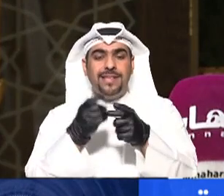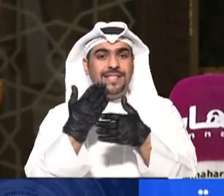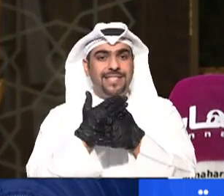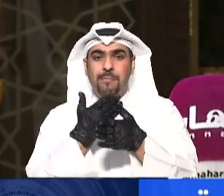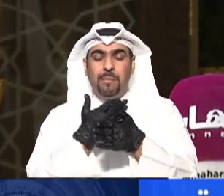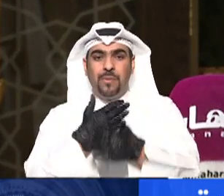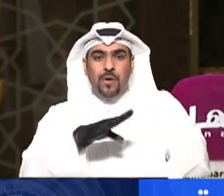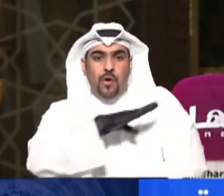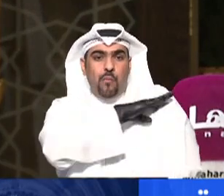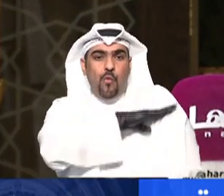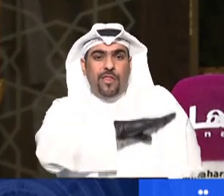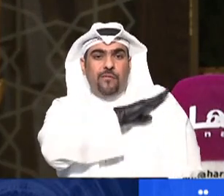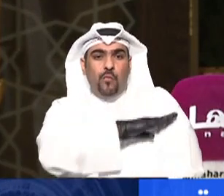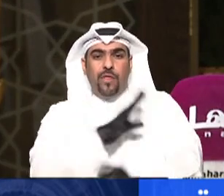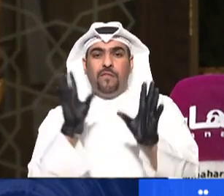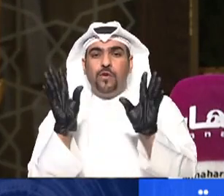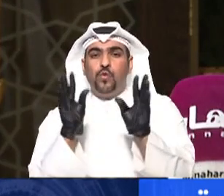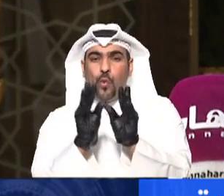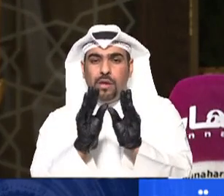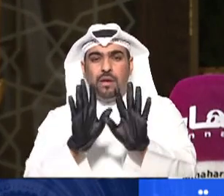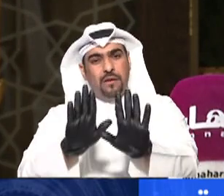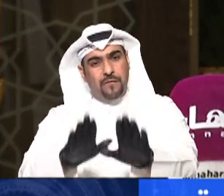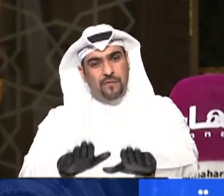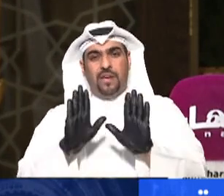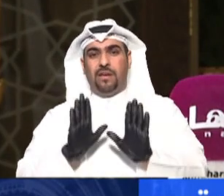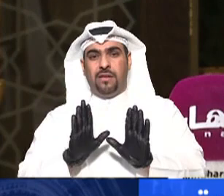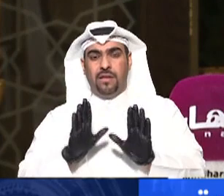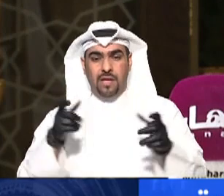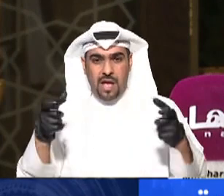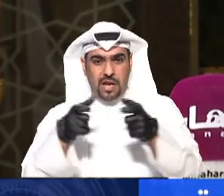لن يعني تعقد.